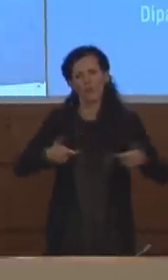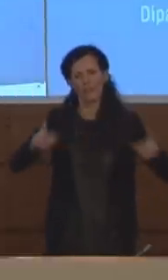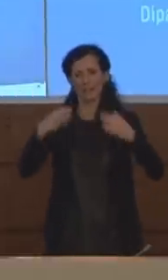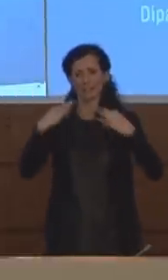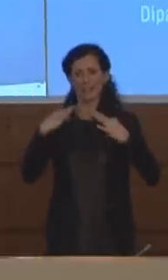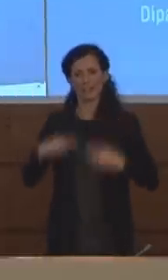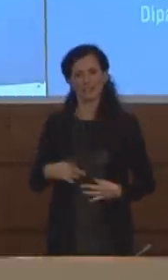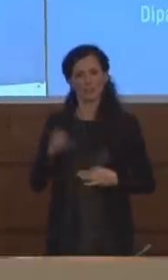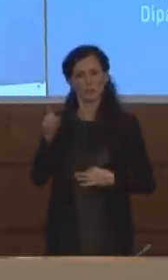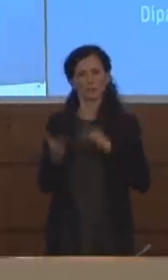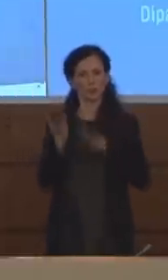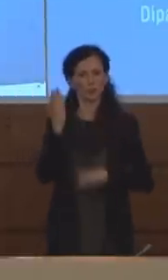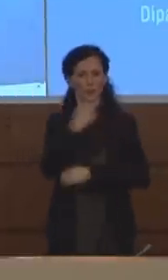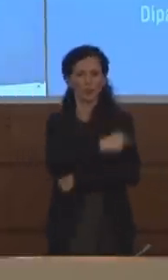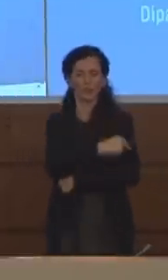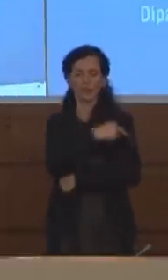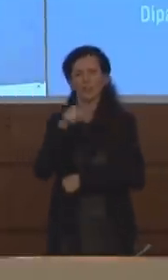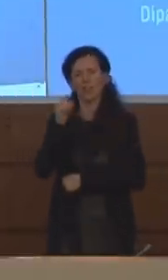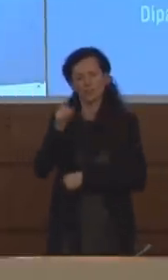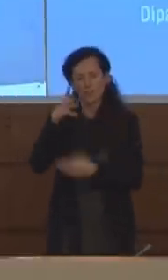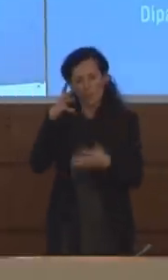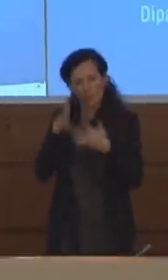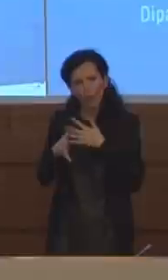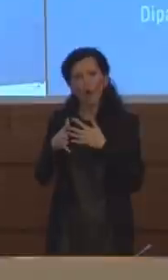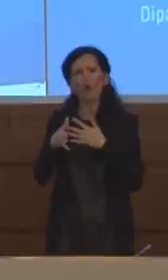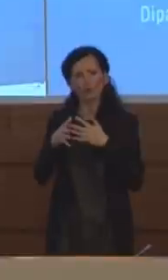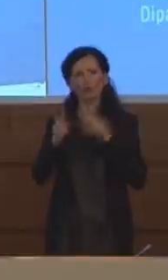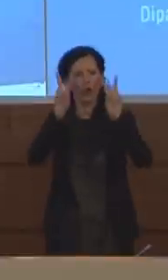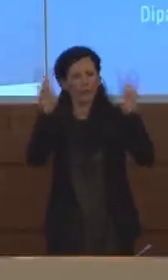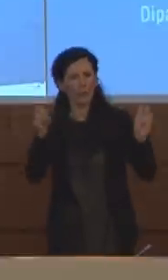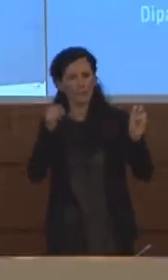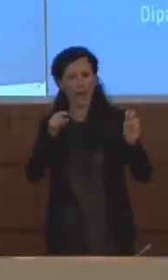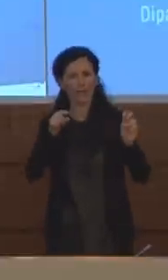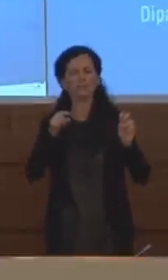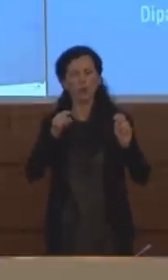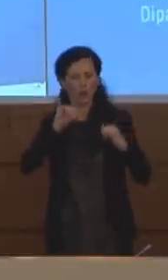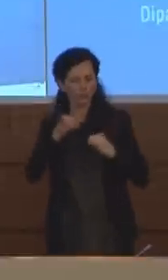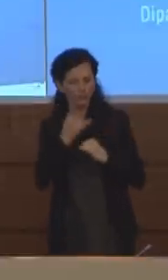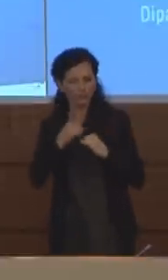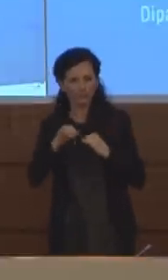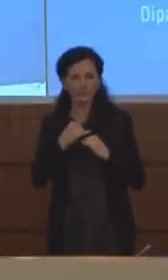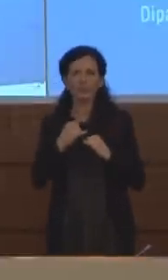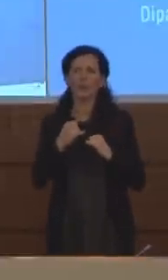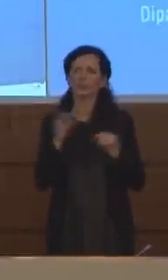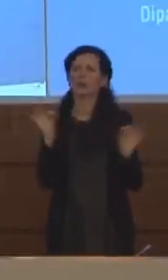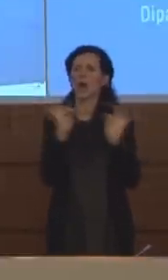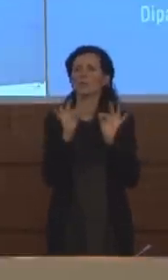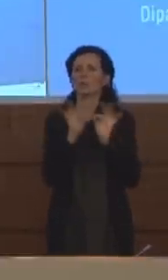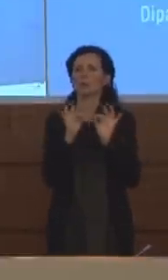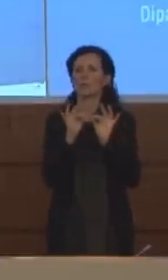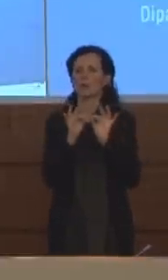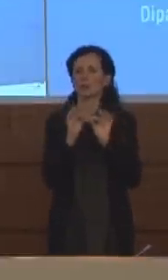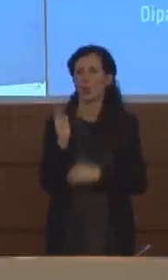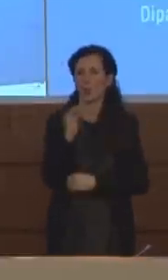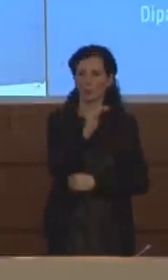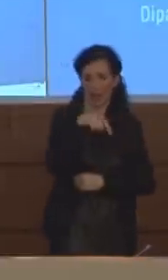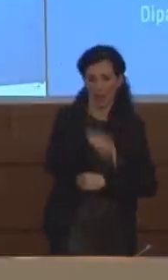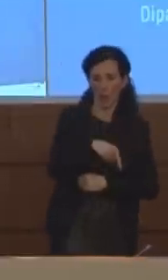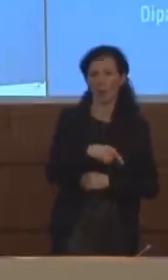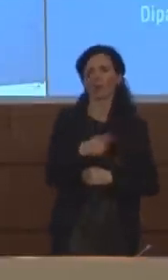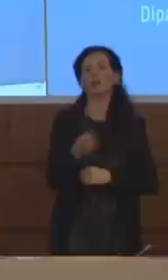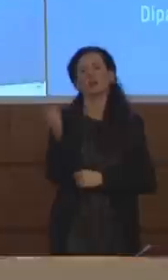di discussione e approfondimento sulle varie tematiche va a complementari in qualche modo l'appuntamento quotidiano che abbiamo qui